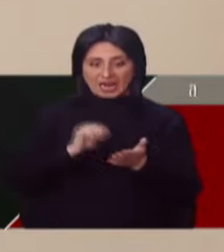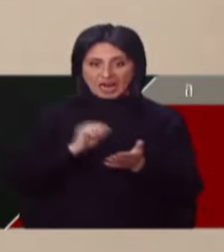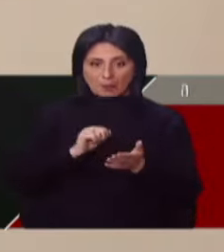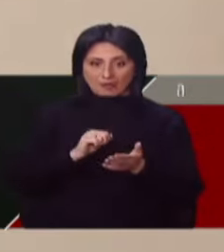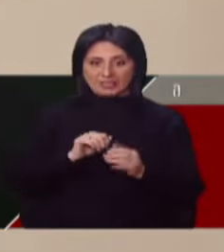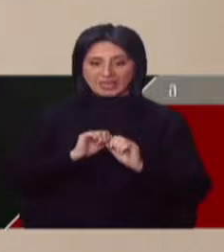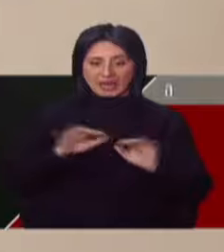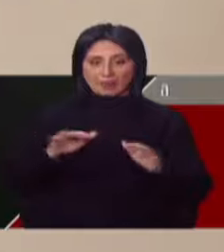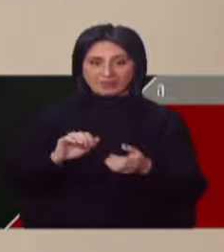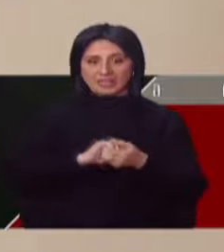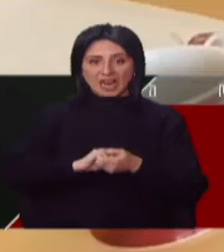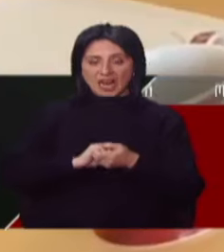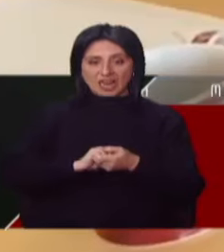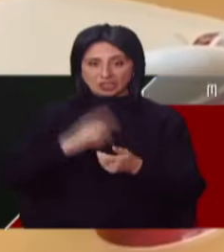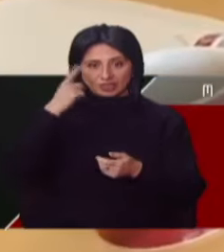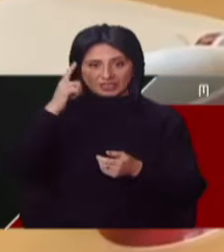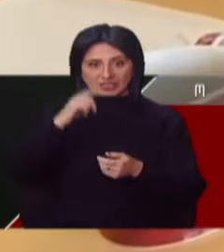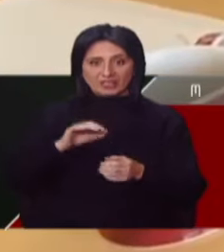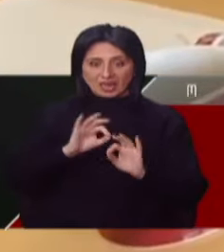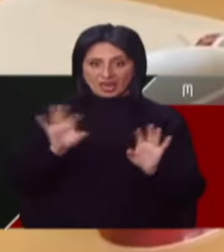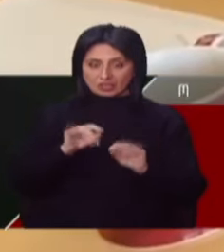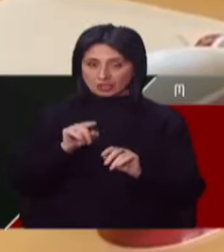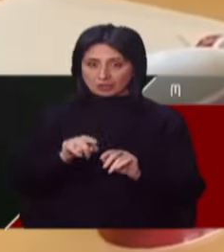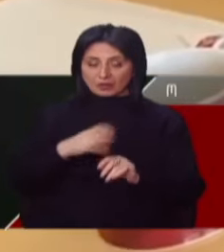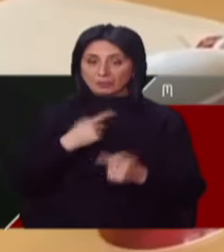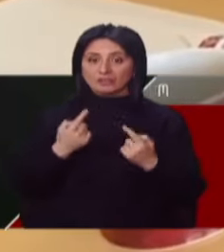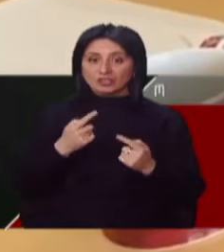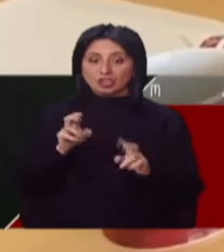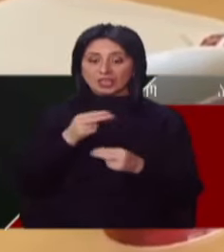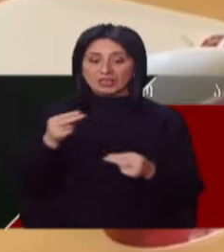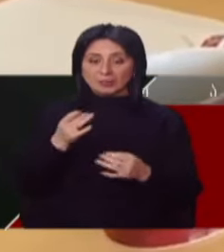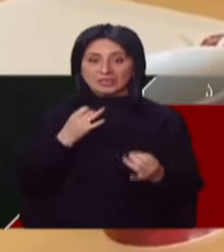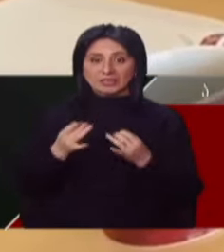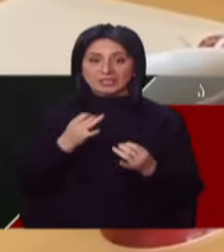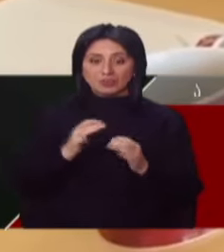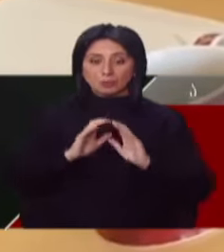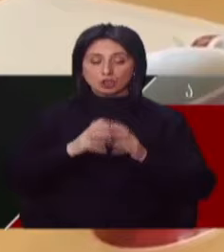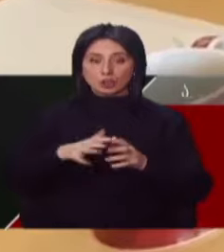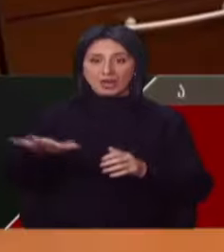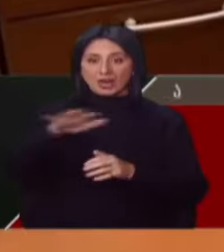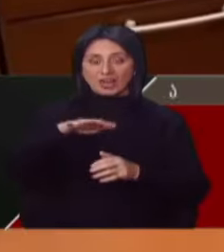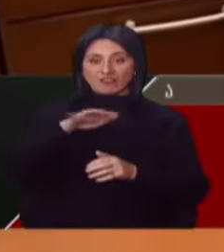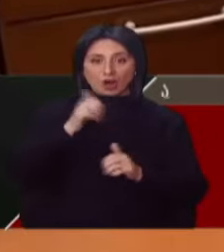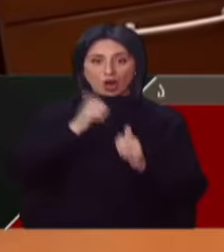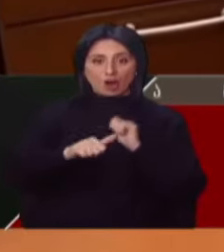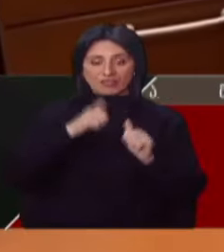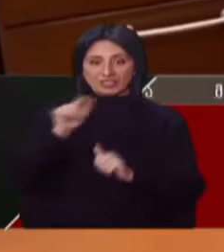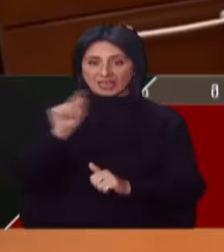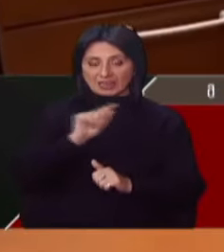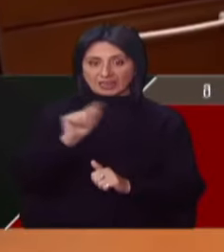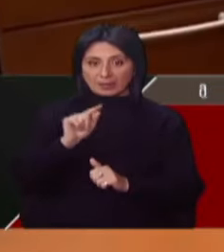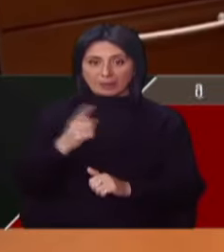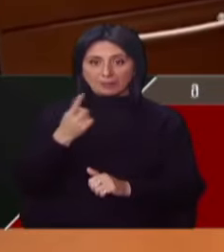და გამავრცელებელთა ასოციაციის ინიციატივით აღინიშნება. მნიშვნელოვან თემებზე სასაუბროთ მსოფლიოს ქვეყნები ყოველი წლის